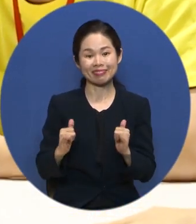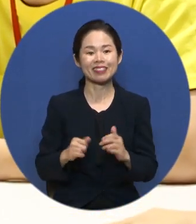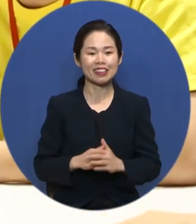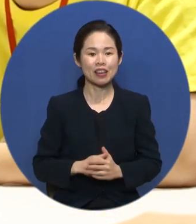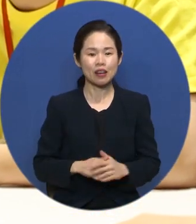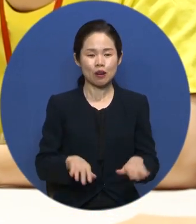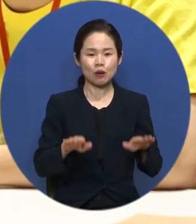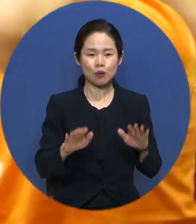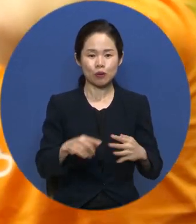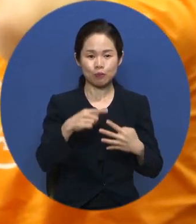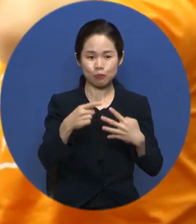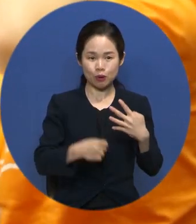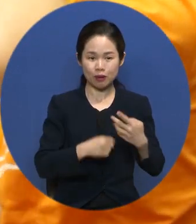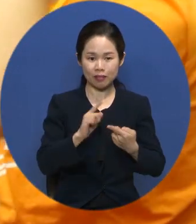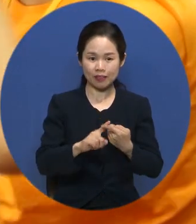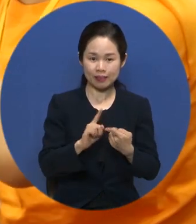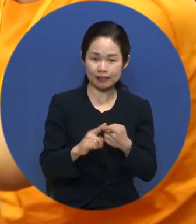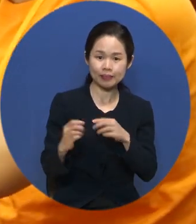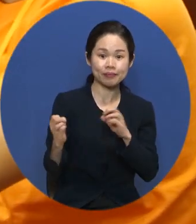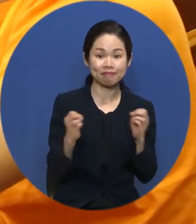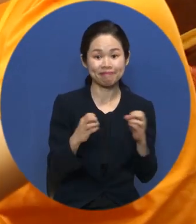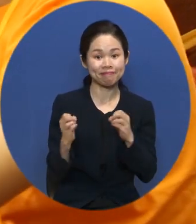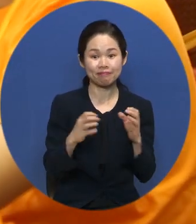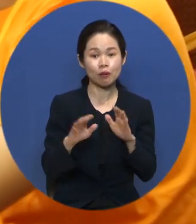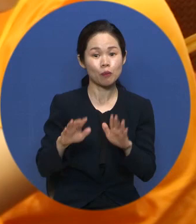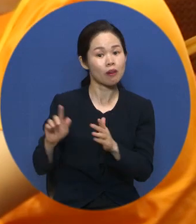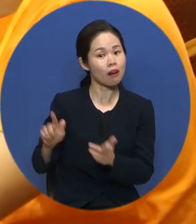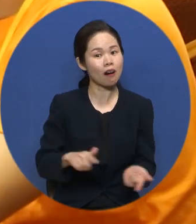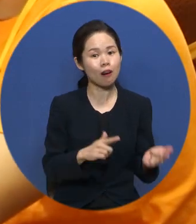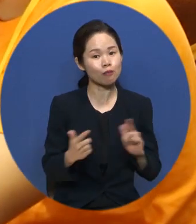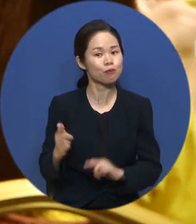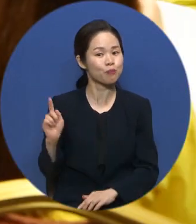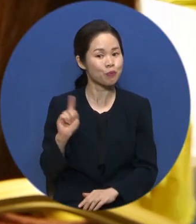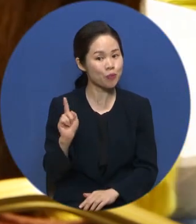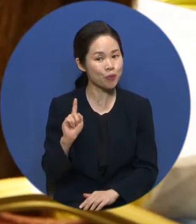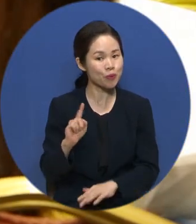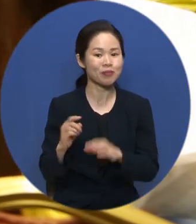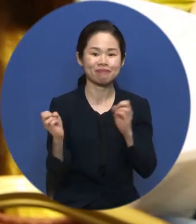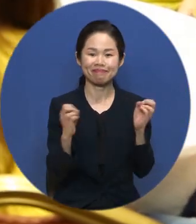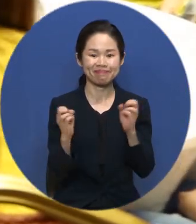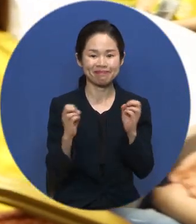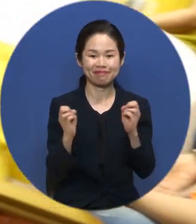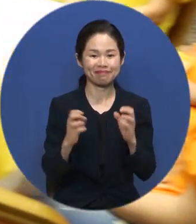오늘 진행될 프로그램에 대한 이야기를 나누며 하루의 안부를 묻습니다.